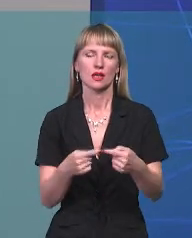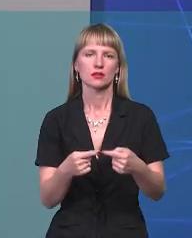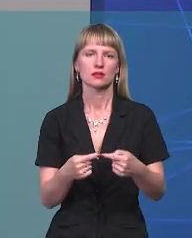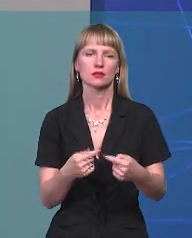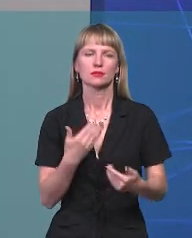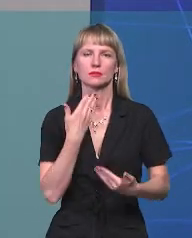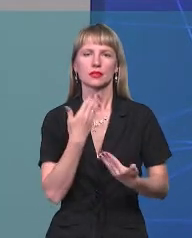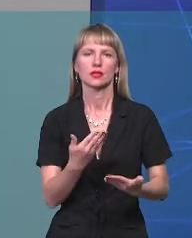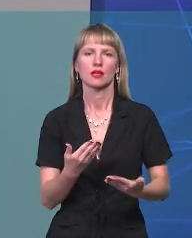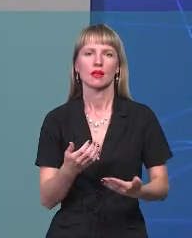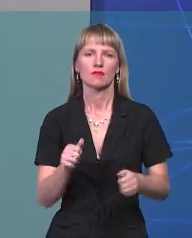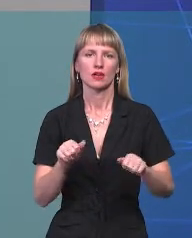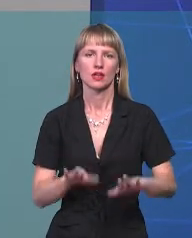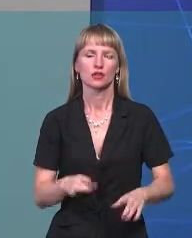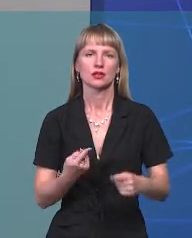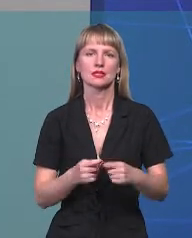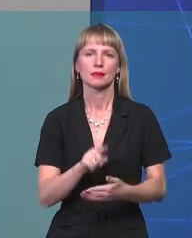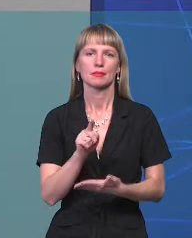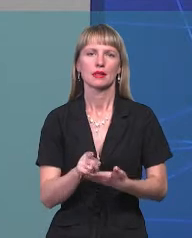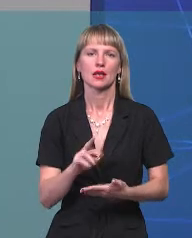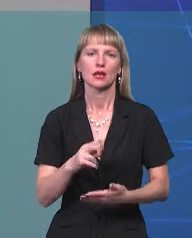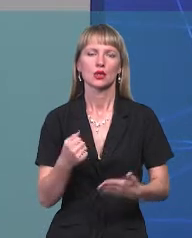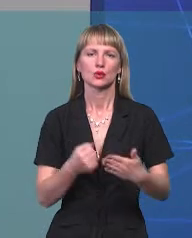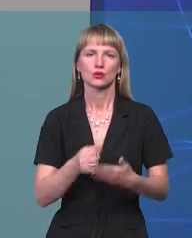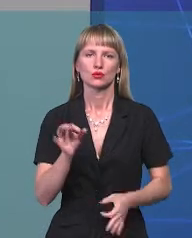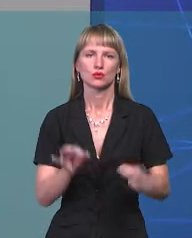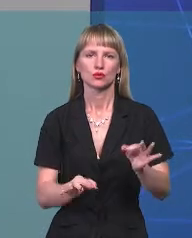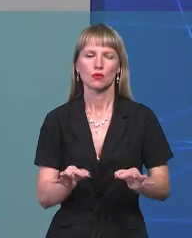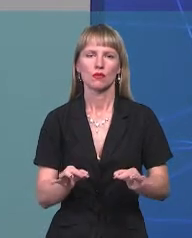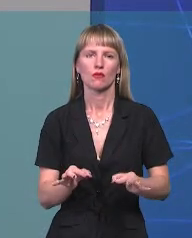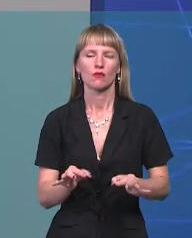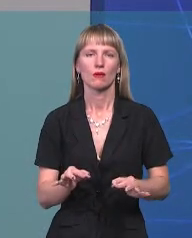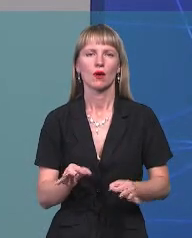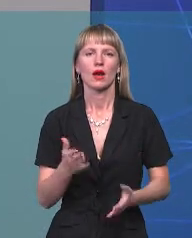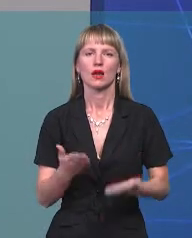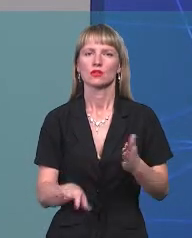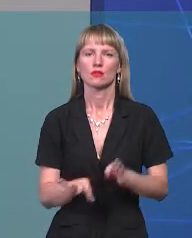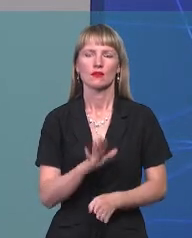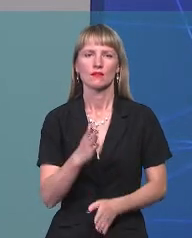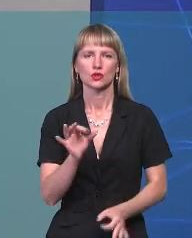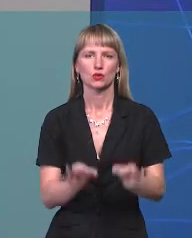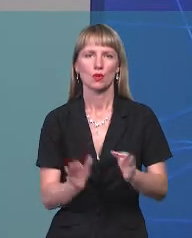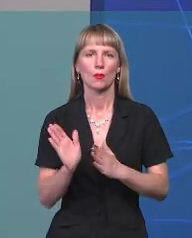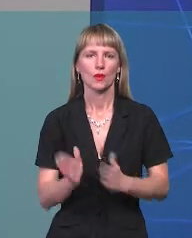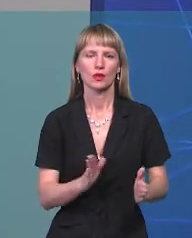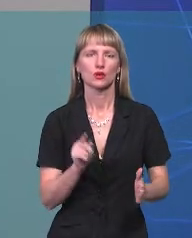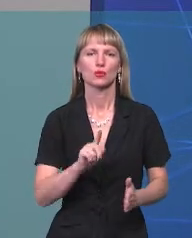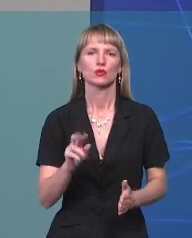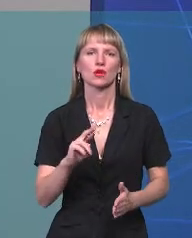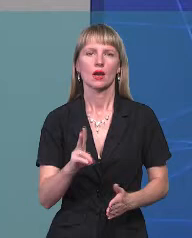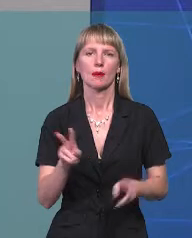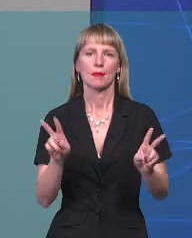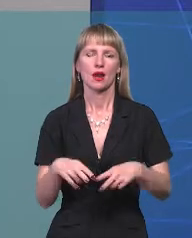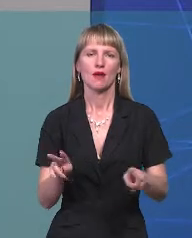звертатися, вирішувати це питання як в досудовому, а якщо не виходить, в судовому порядку. Тому що, як